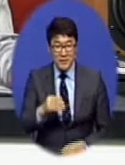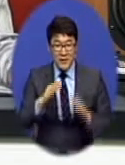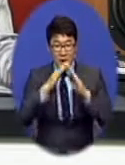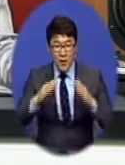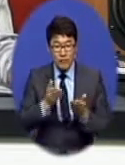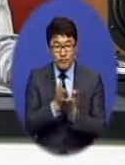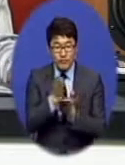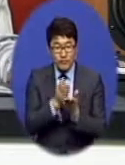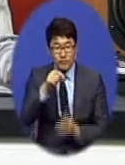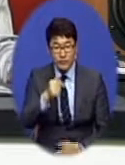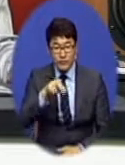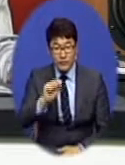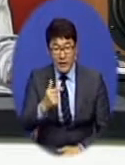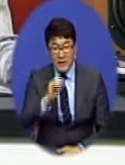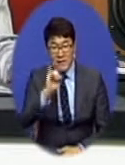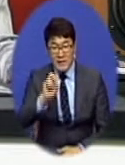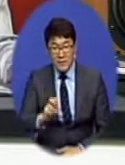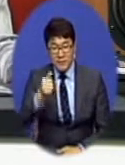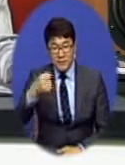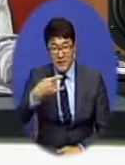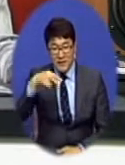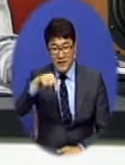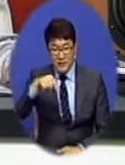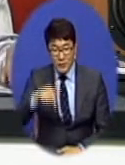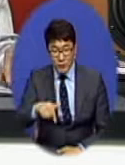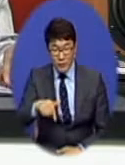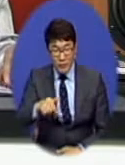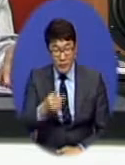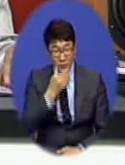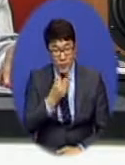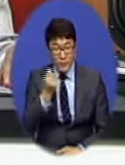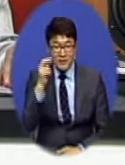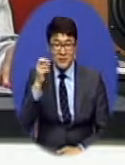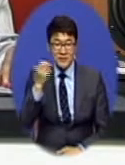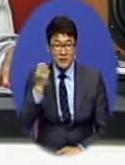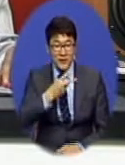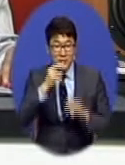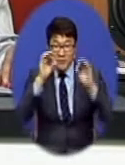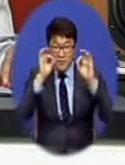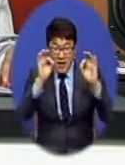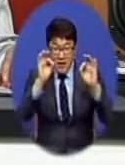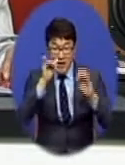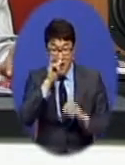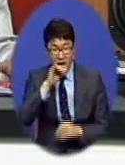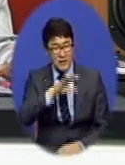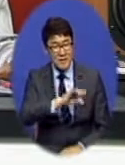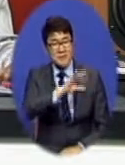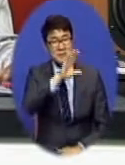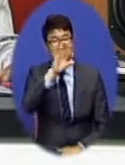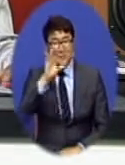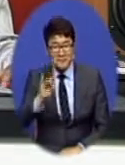전라북도 군산에 사는 임희숙이에요. 임희숙님. 네네. 어떻게 복지 TV 자주 보십니까? 예, 가끔 봐요.